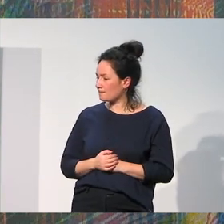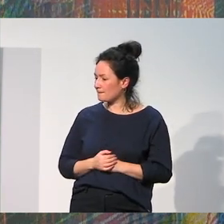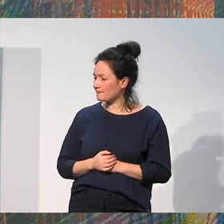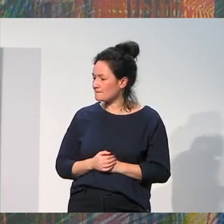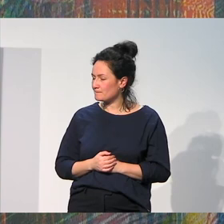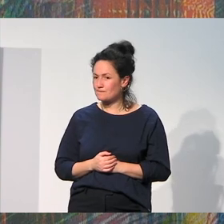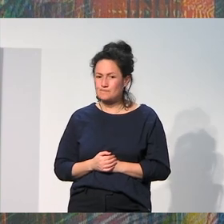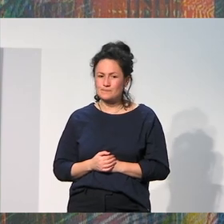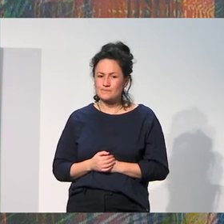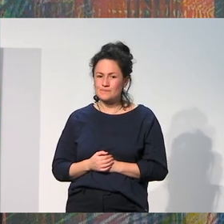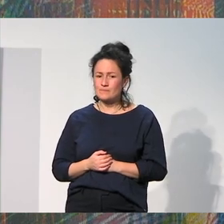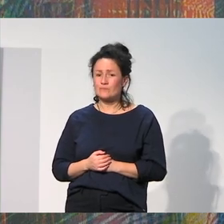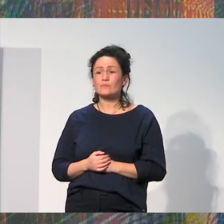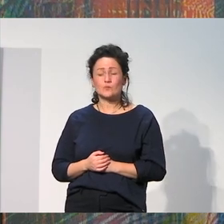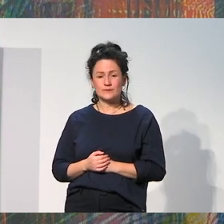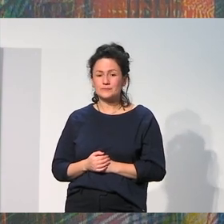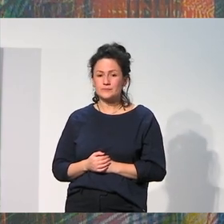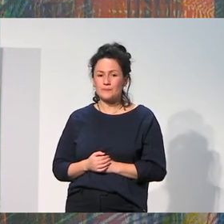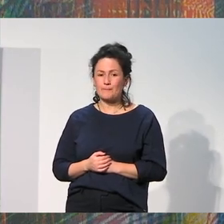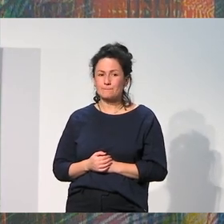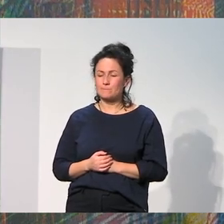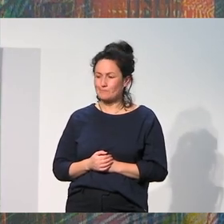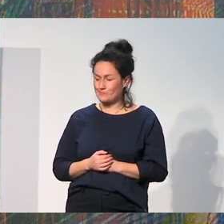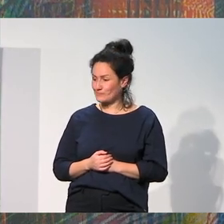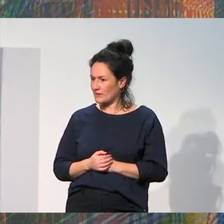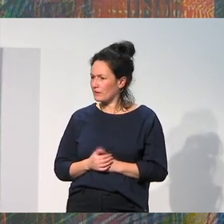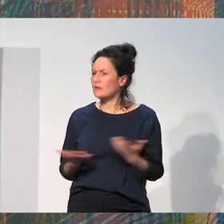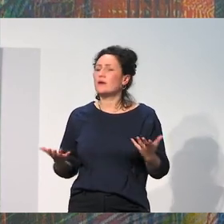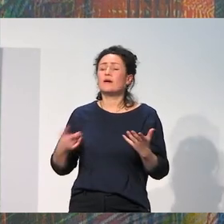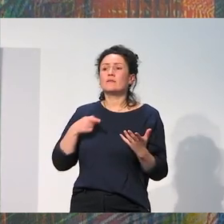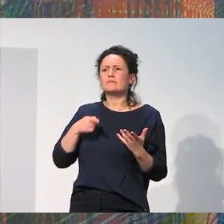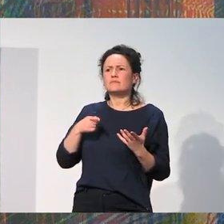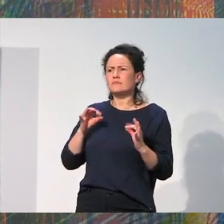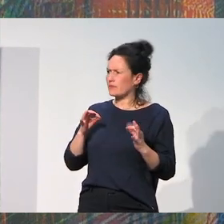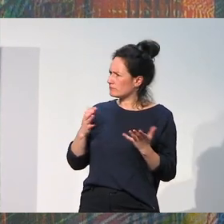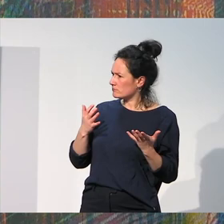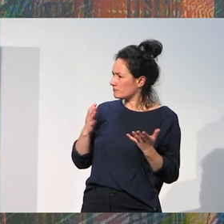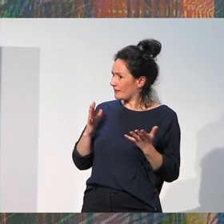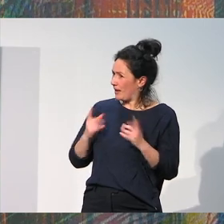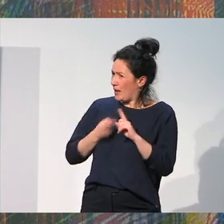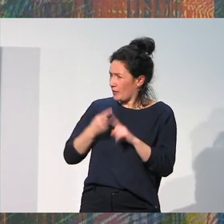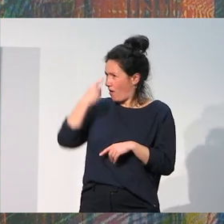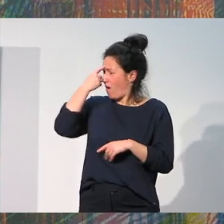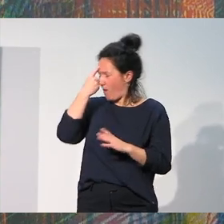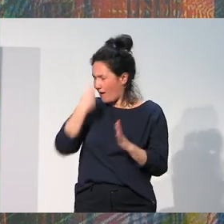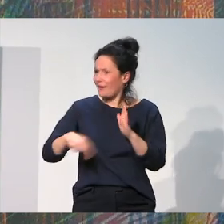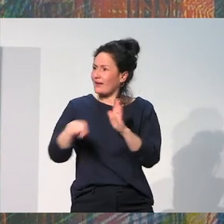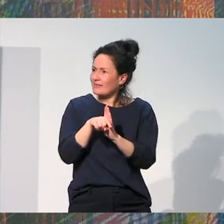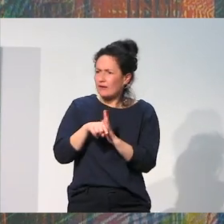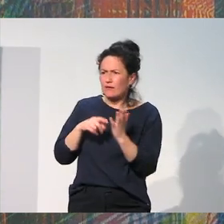sur, comment dire, souvent, on sent avec les animaux qu'on a besoin pour convaincre les gens de les convaincre qu'ils sont presque des humains, qui souffrent, qui pensent,